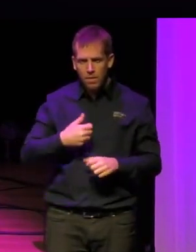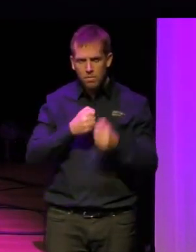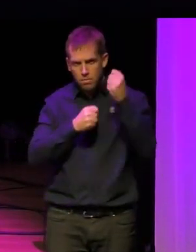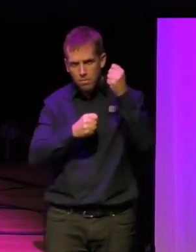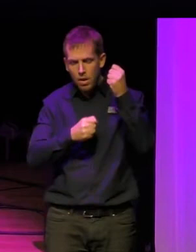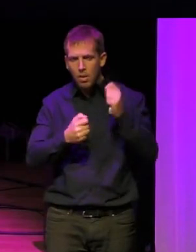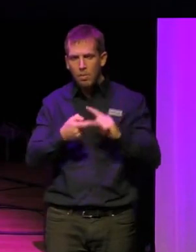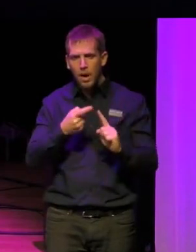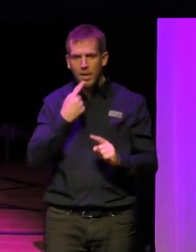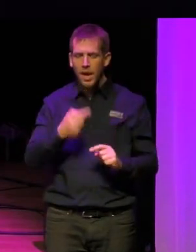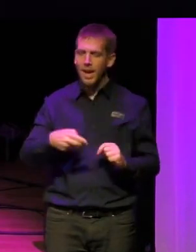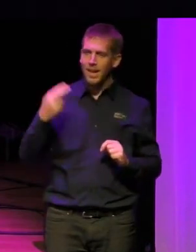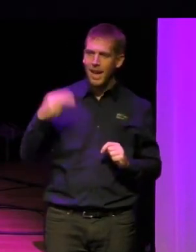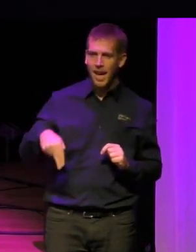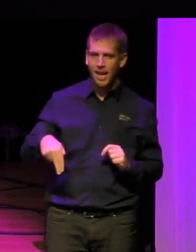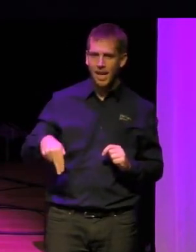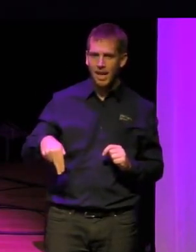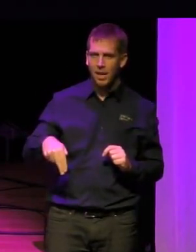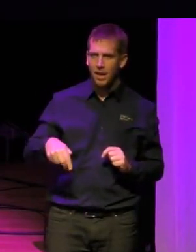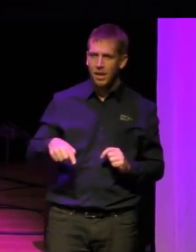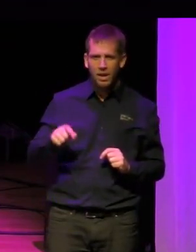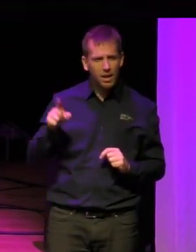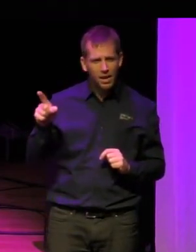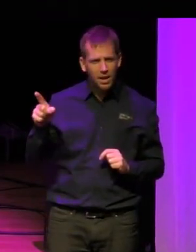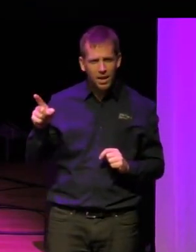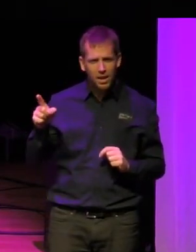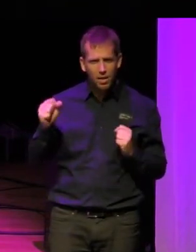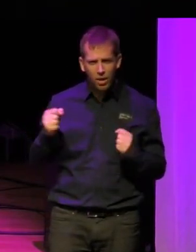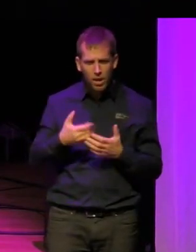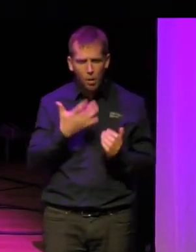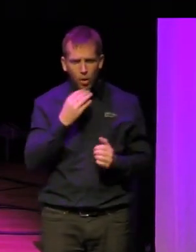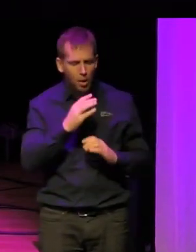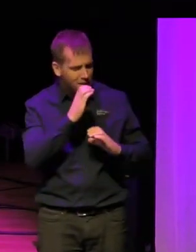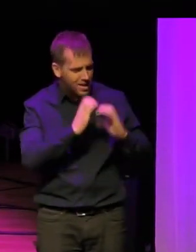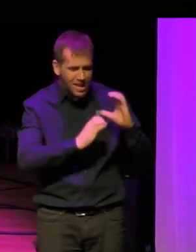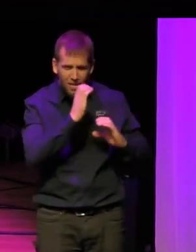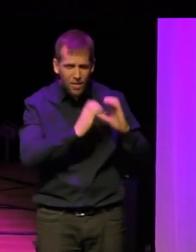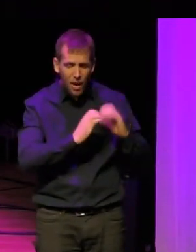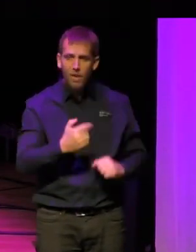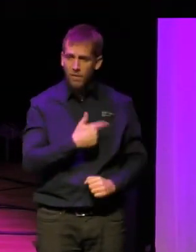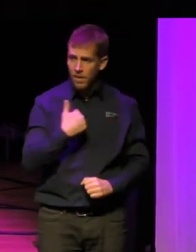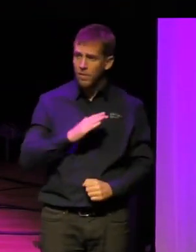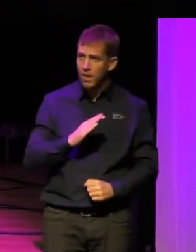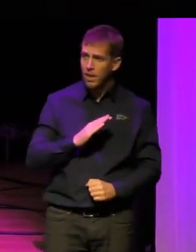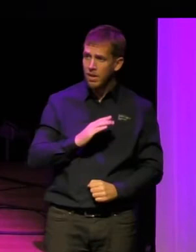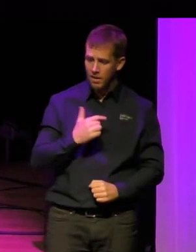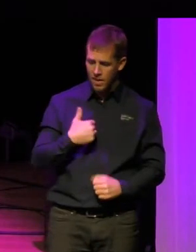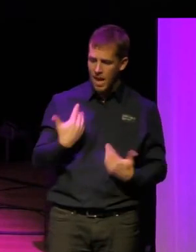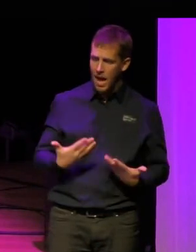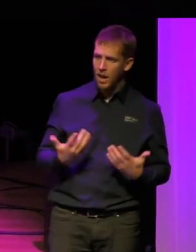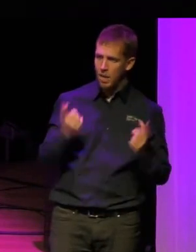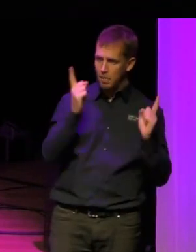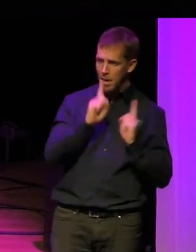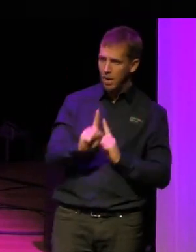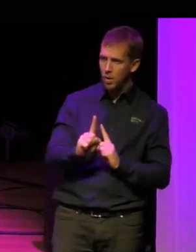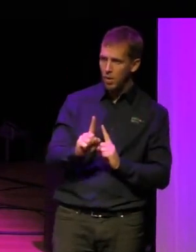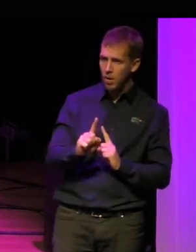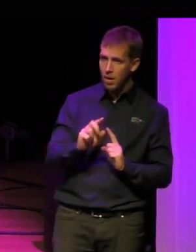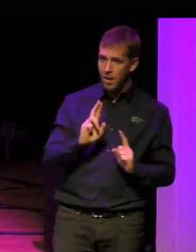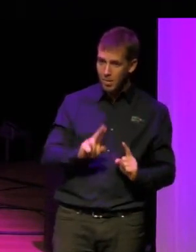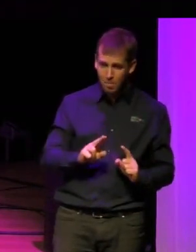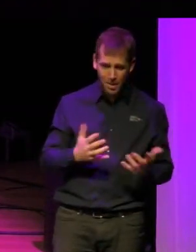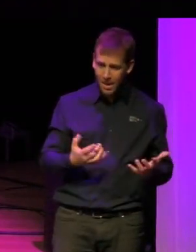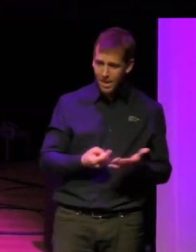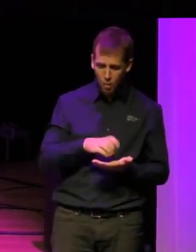nej. Ni pratar inte om siffran. Vi finns. Vi är människor. Det handlar om liv